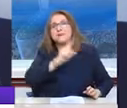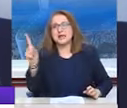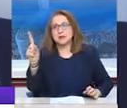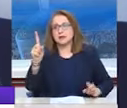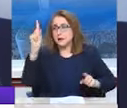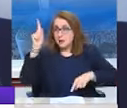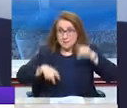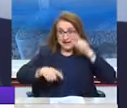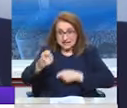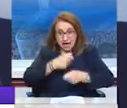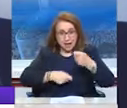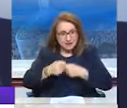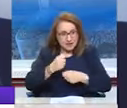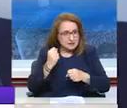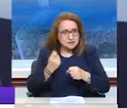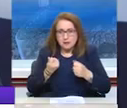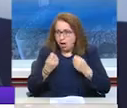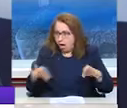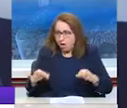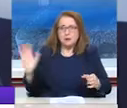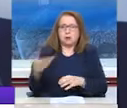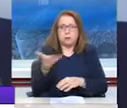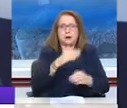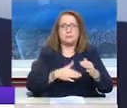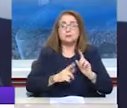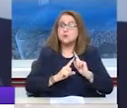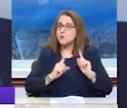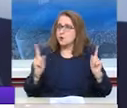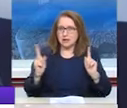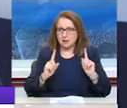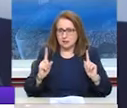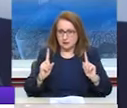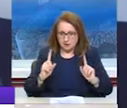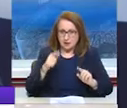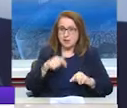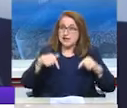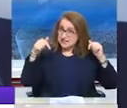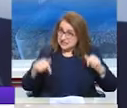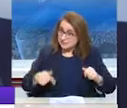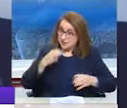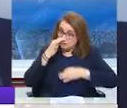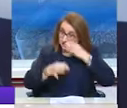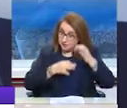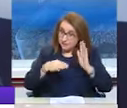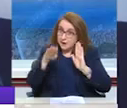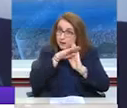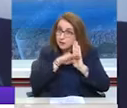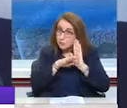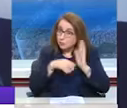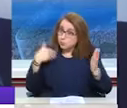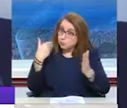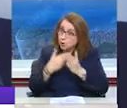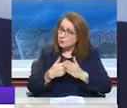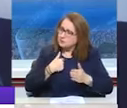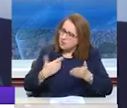σημερινές ανακοινώσεις ολοκληρώνεται ένα συγκροτημένο πακέτο μέτρων που δείχνει ότι η κυβέρνηση έχει σχέδιο ανακούφισης και ελπίδας